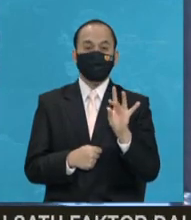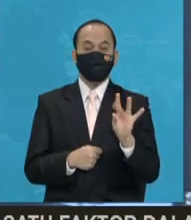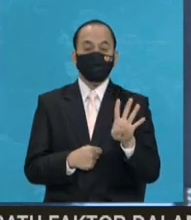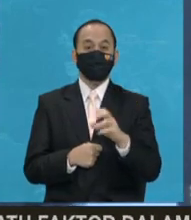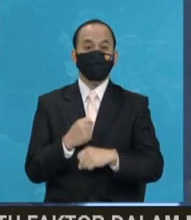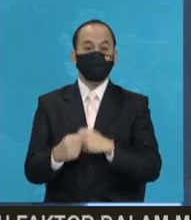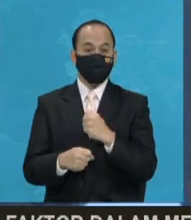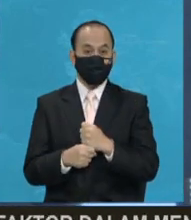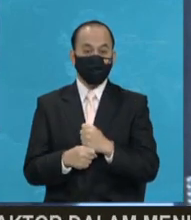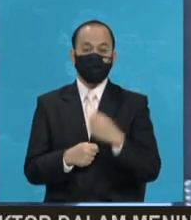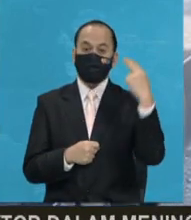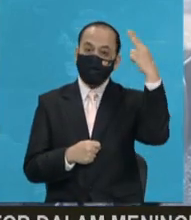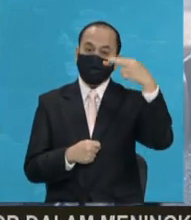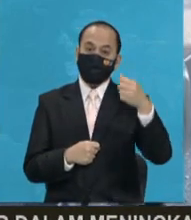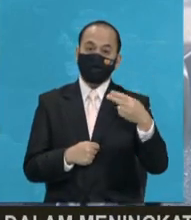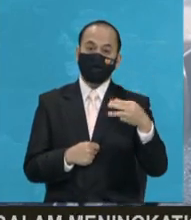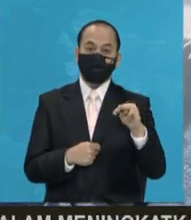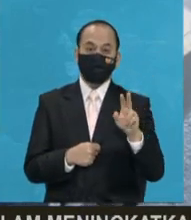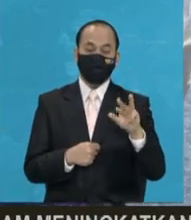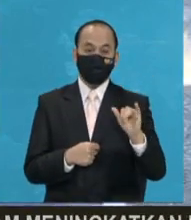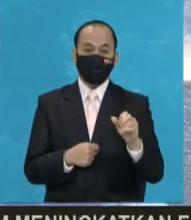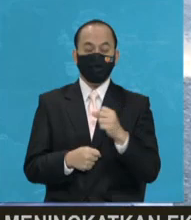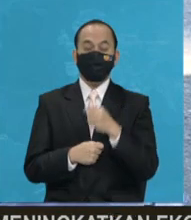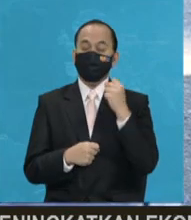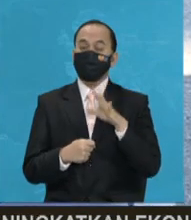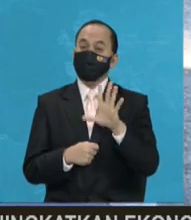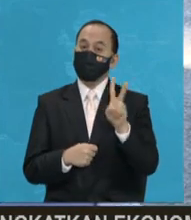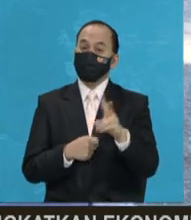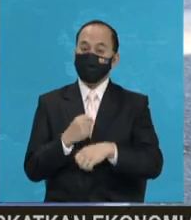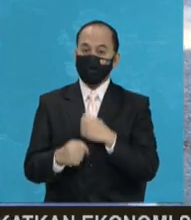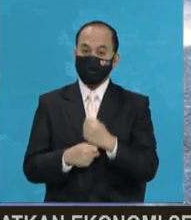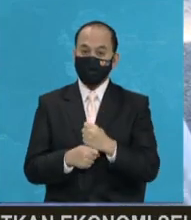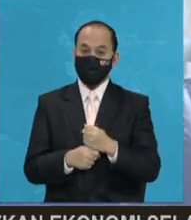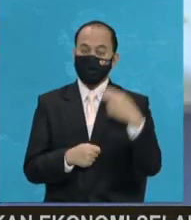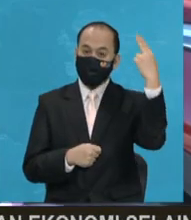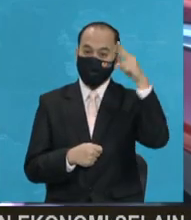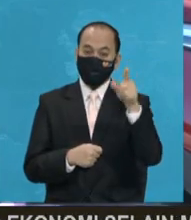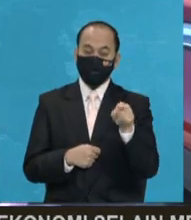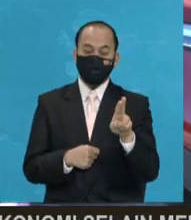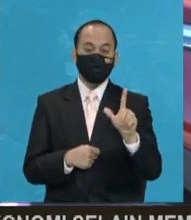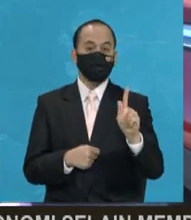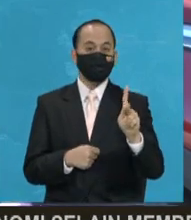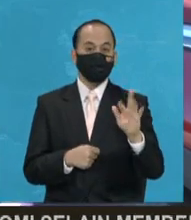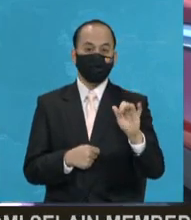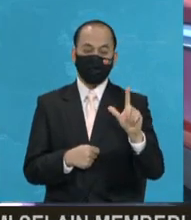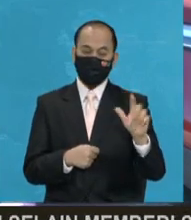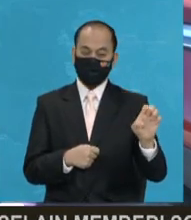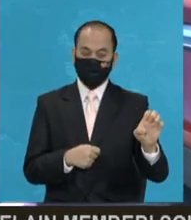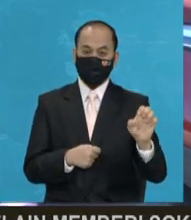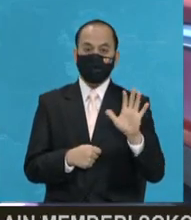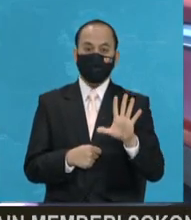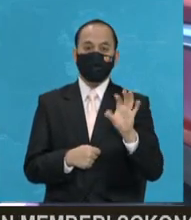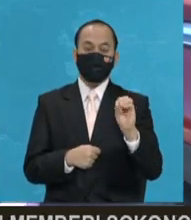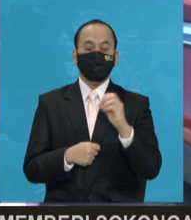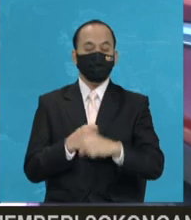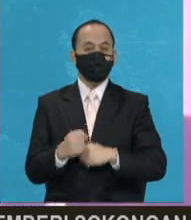awal Haji hamrin bin Haji Mansyur berumur 52 tahun dan uang hanya Zulkifli bin Hj berumur 50